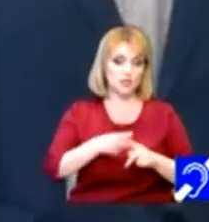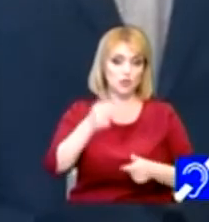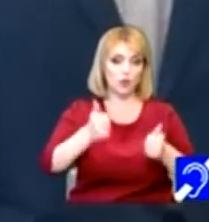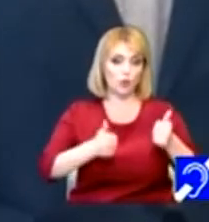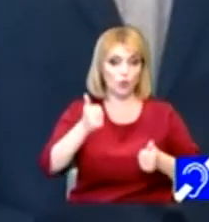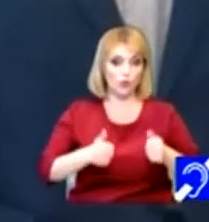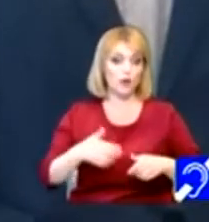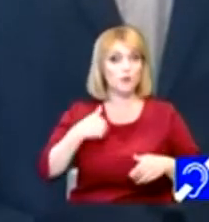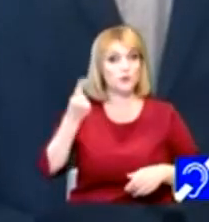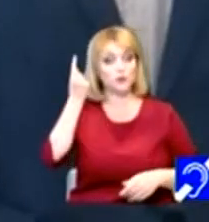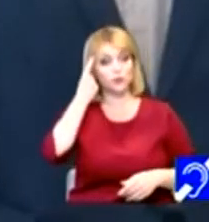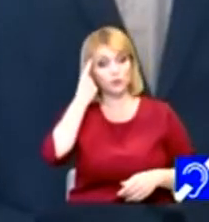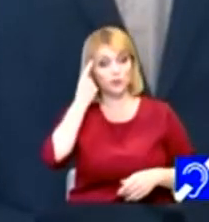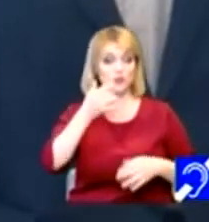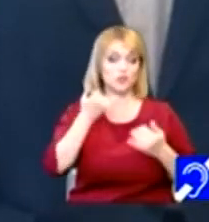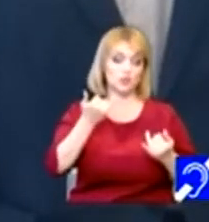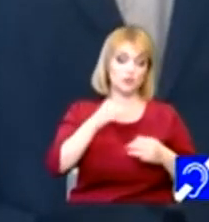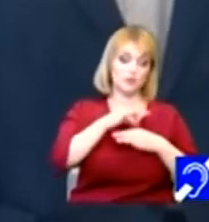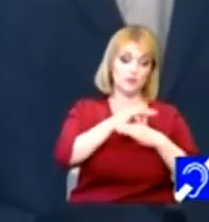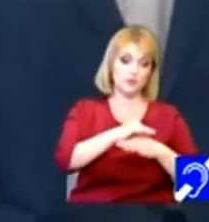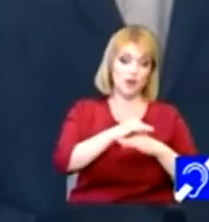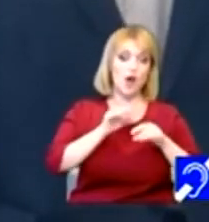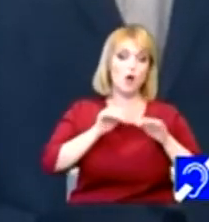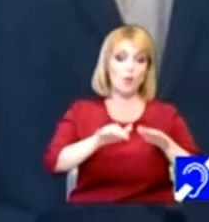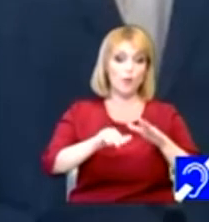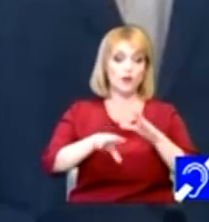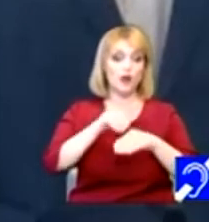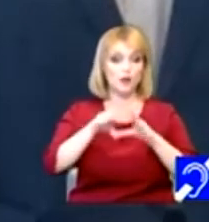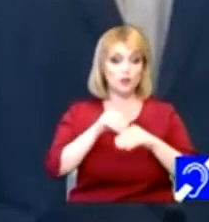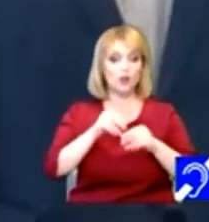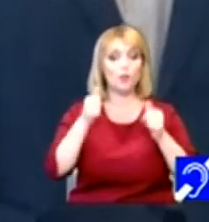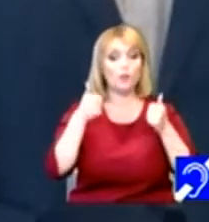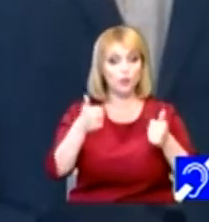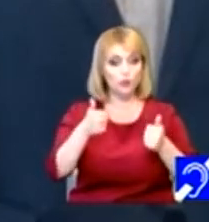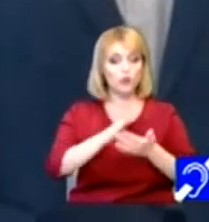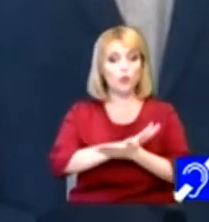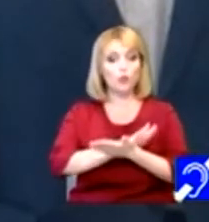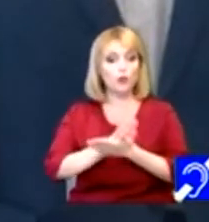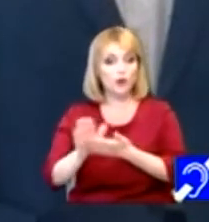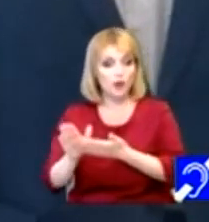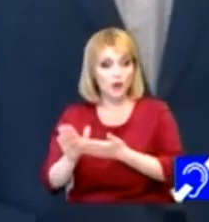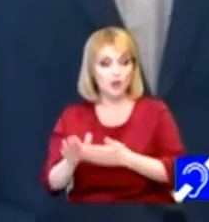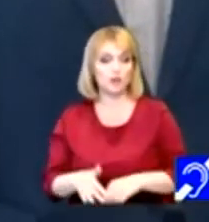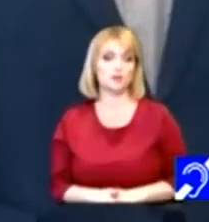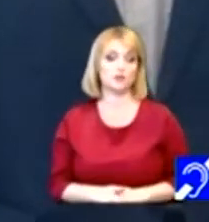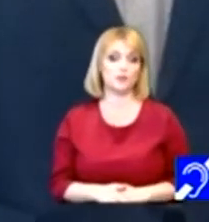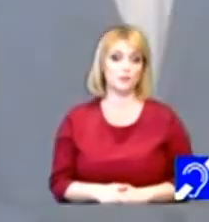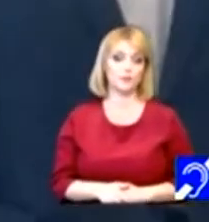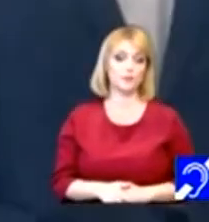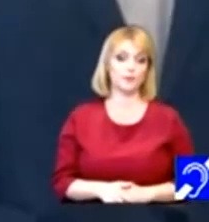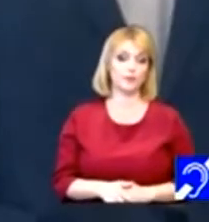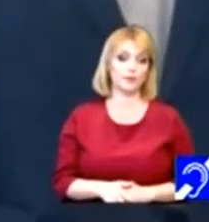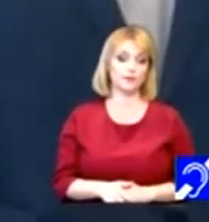ca în această campanie să facem o campanie bună, curată, una unificatoare în jurul unui proiect de țară,